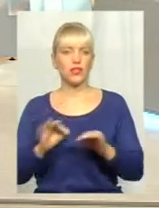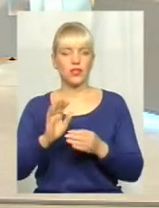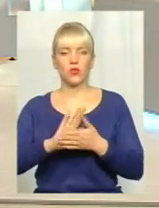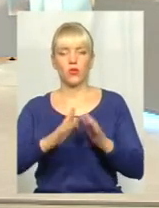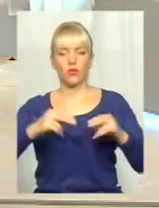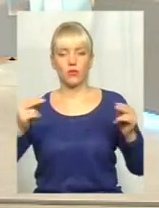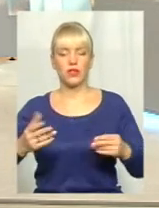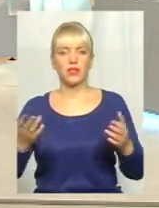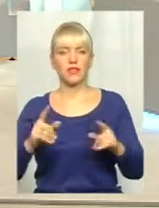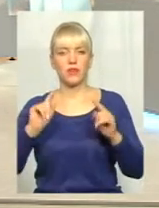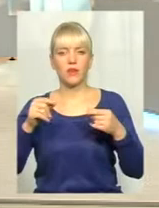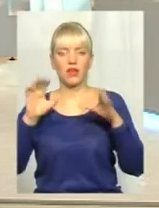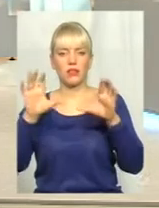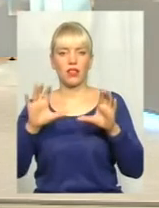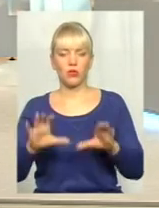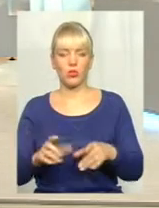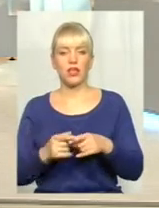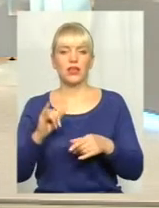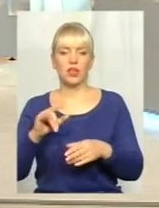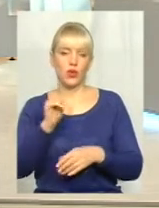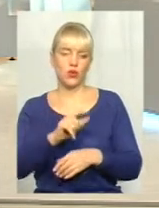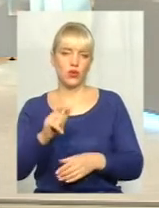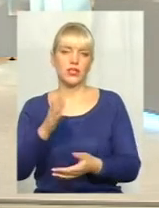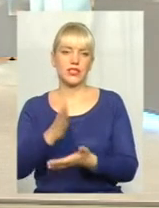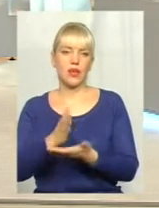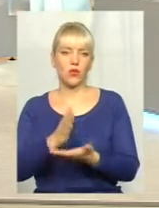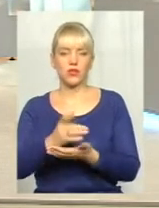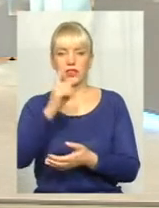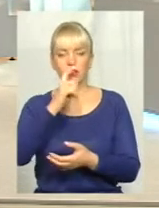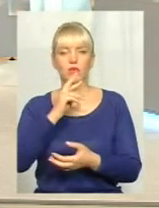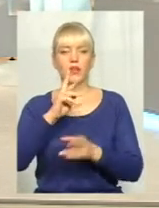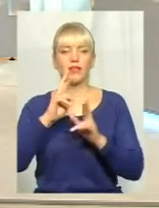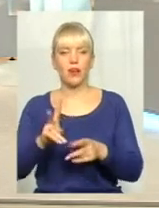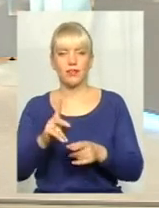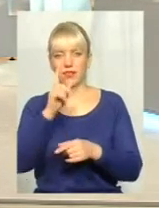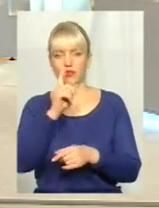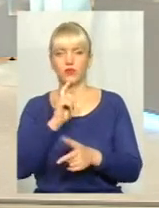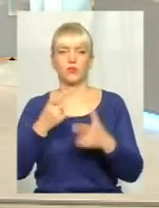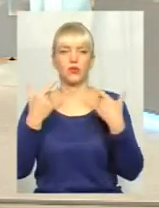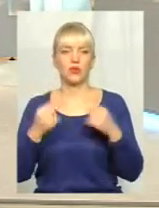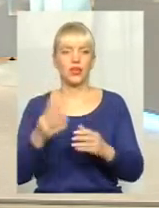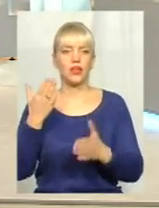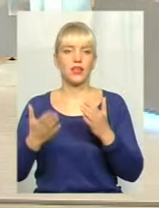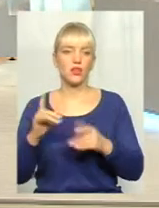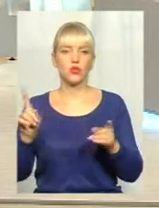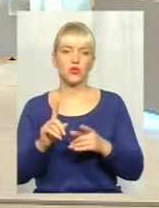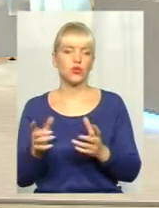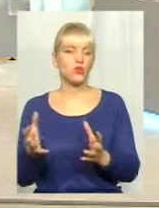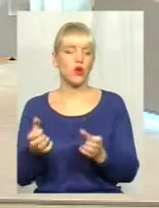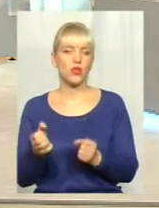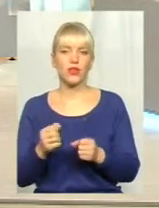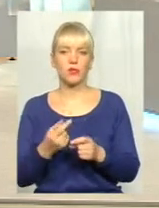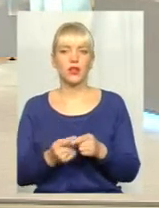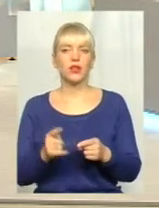чинне законодавство. Тобто люди знаходились незрозуміло як, незрозуміло де. І якщо вони щось і отримували, то